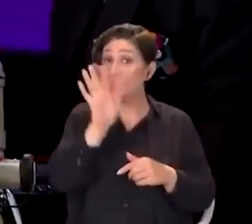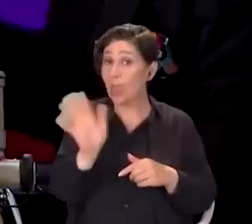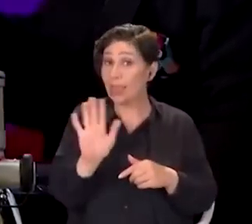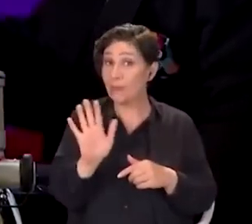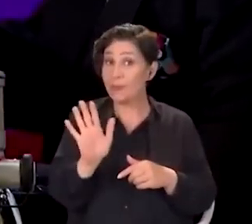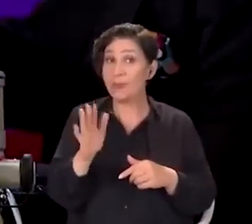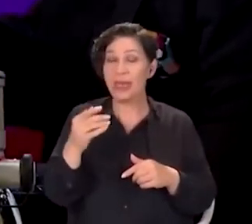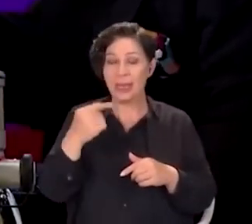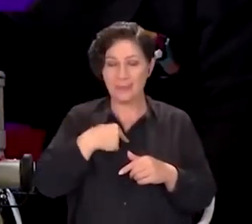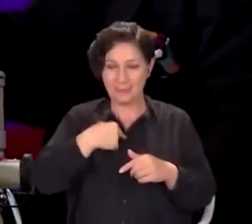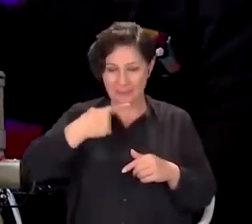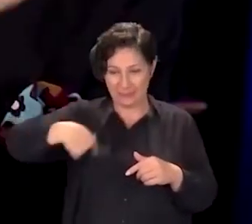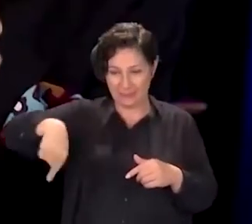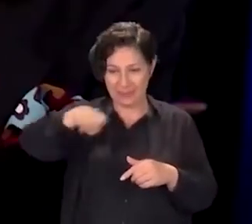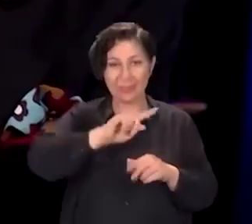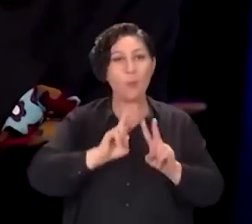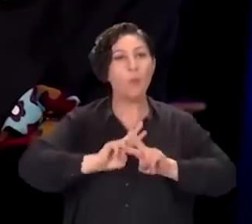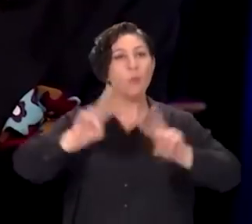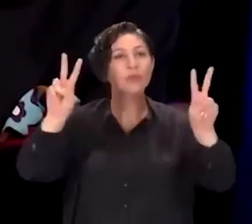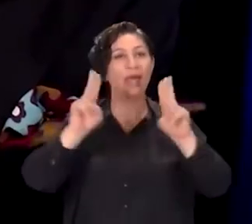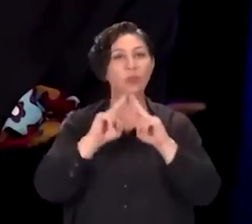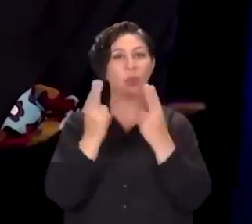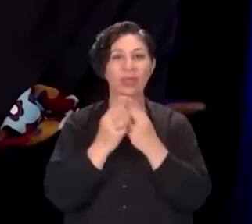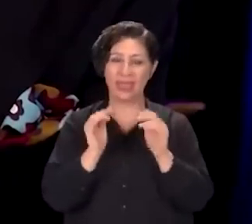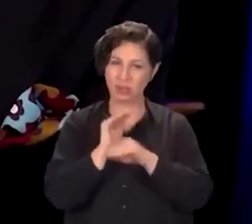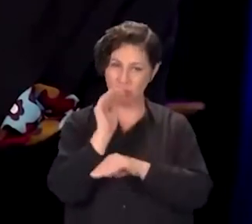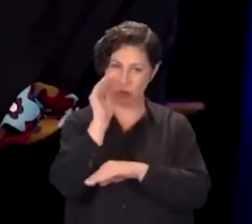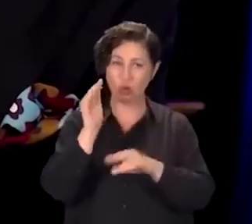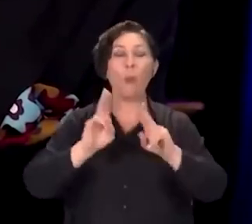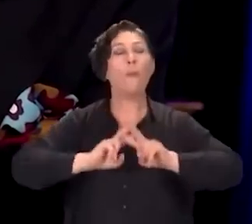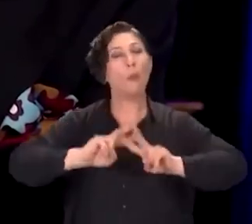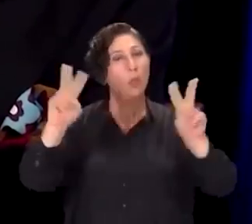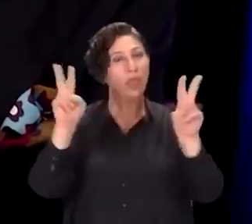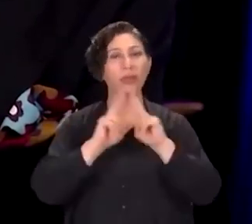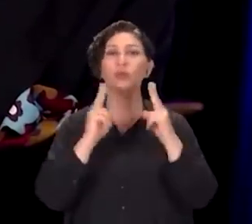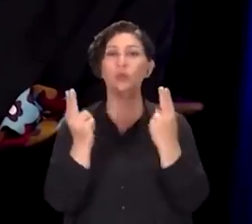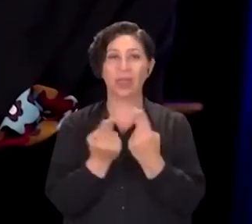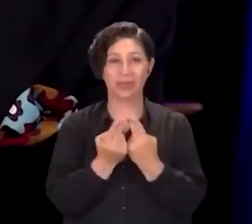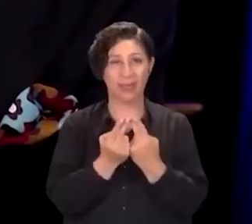unutmayalım. Biz bir modern dünyada yaşıyoruz. Ve evet. Modern dünyada